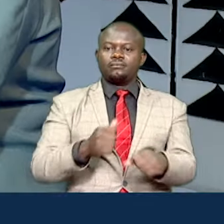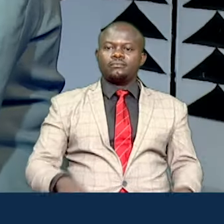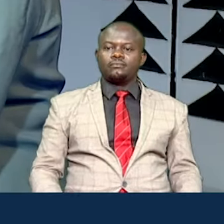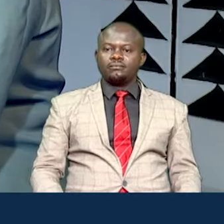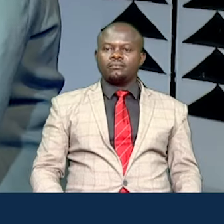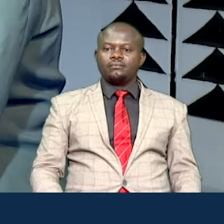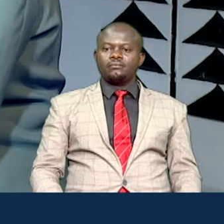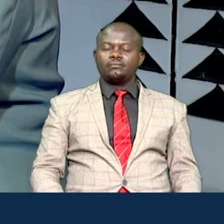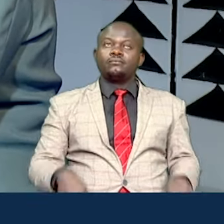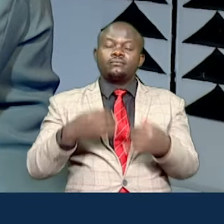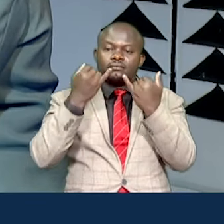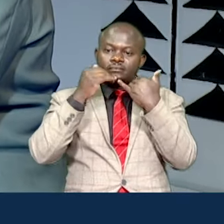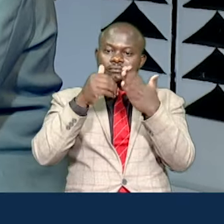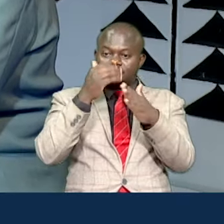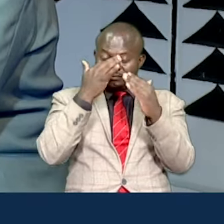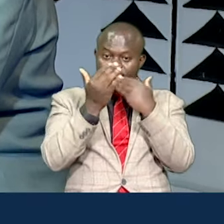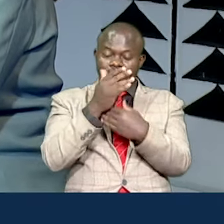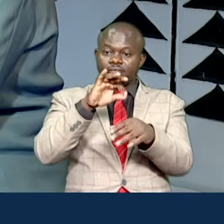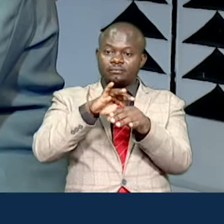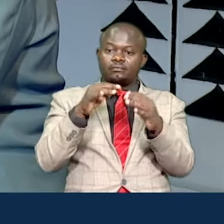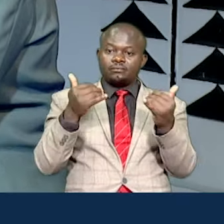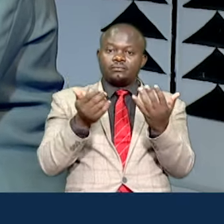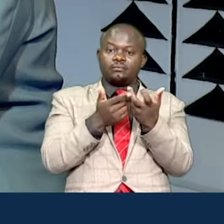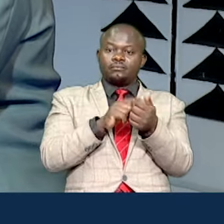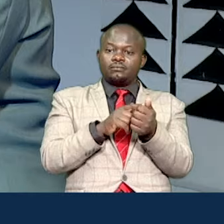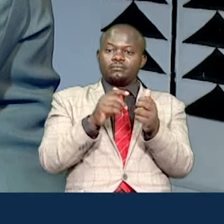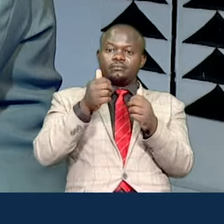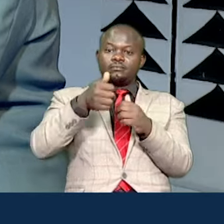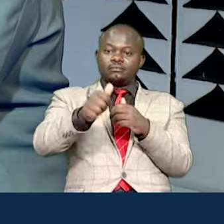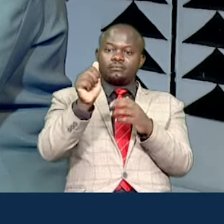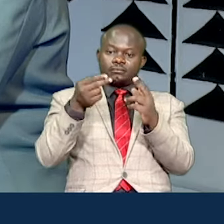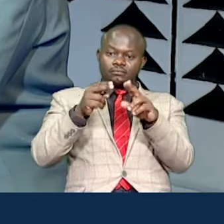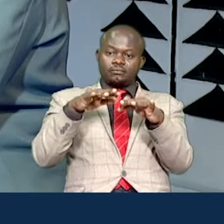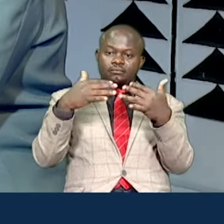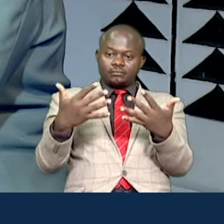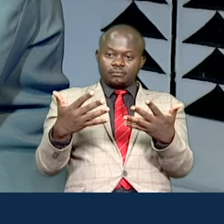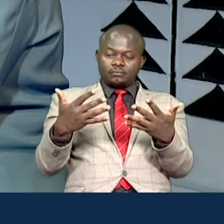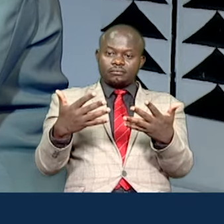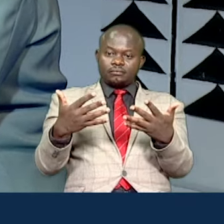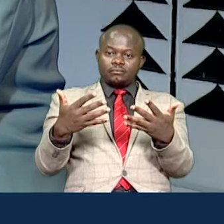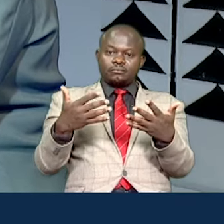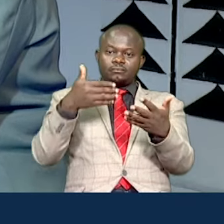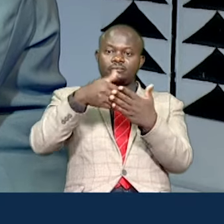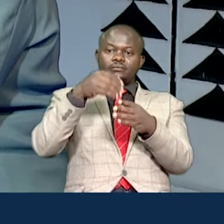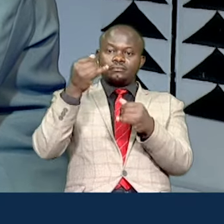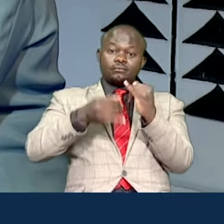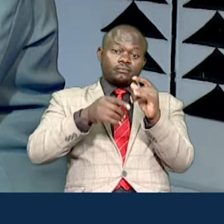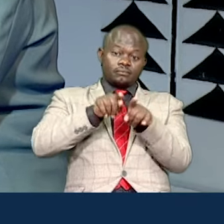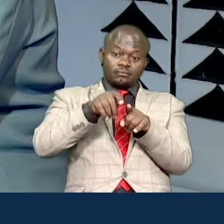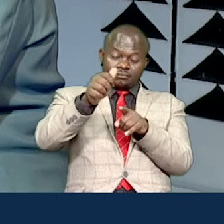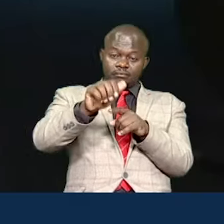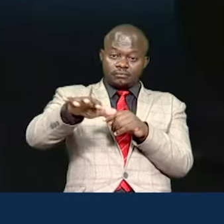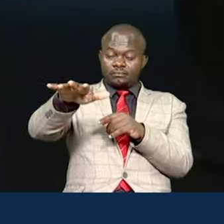Numva uratubwiye ko bazindutse batora noneho kubarura amajwi ibyo byagenze bite byageze ku musozo naho ngaho i